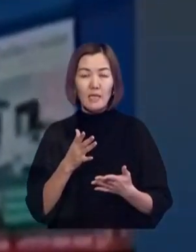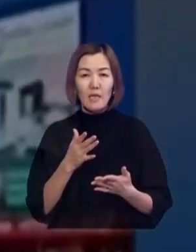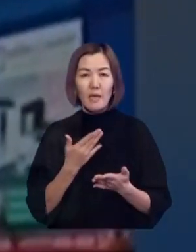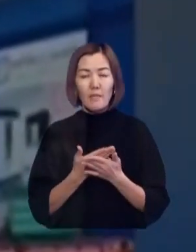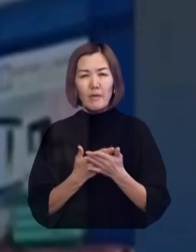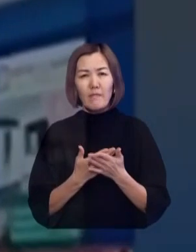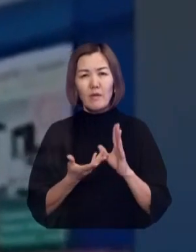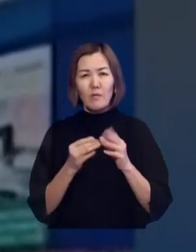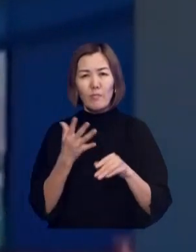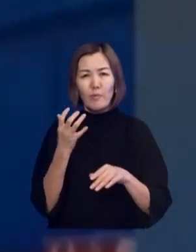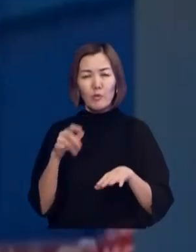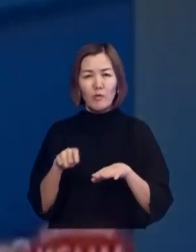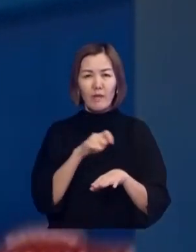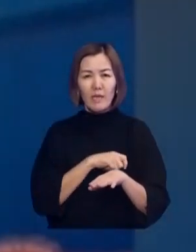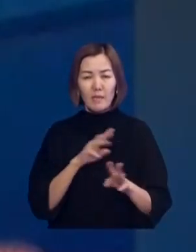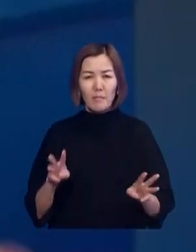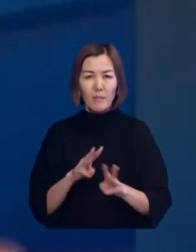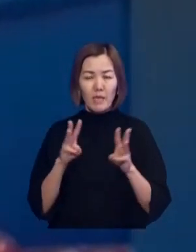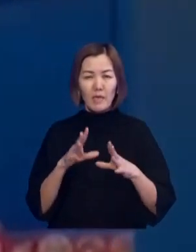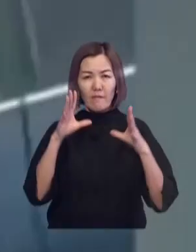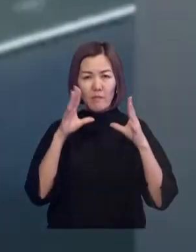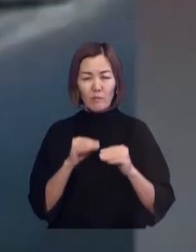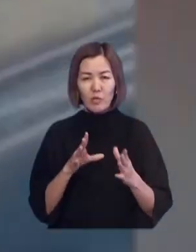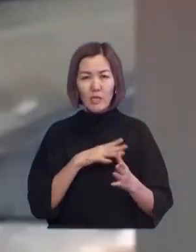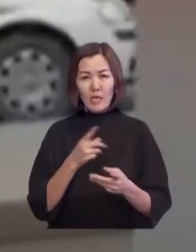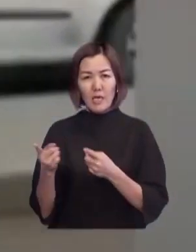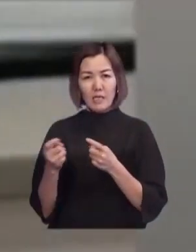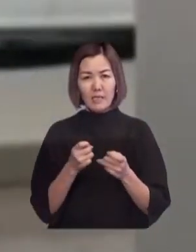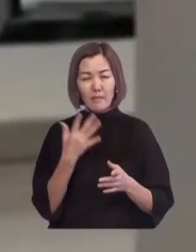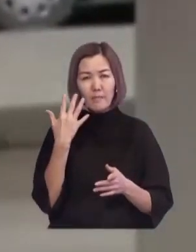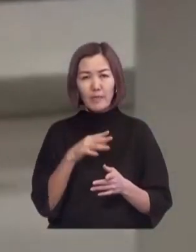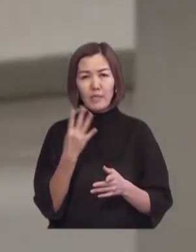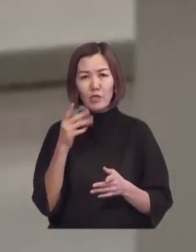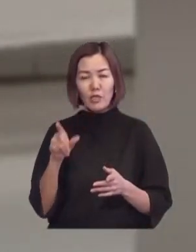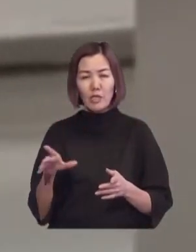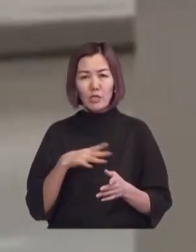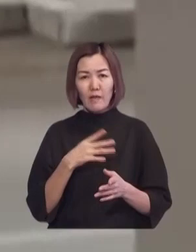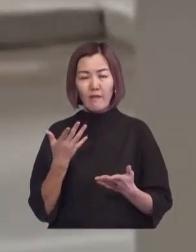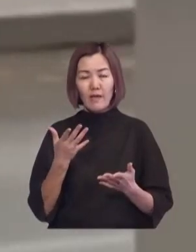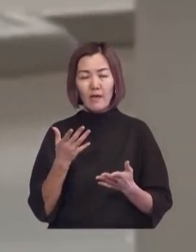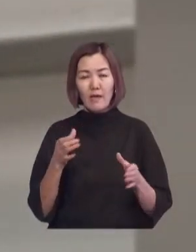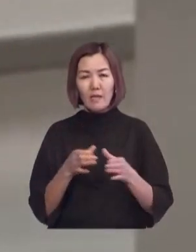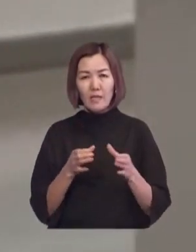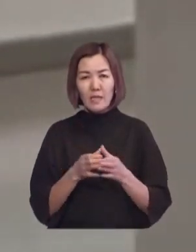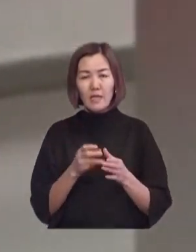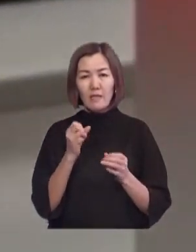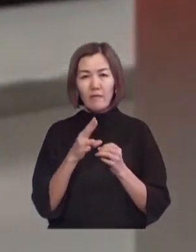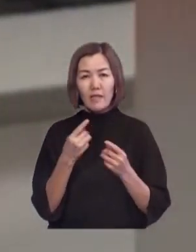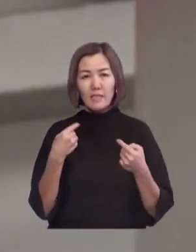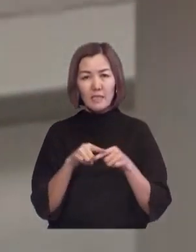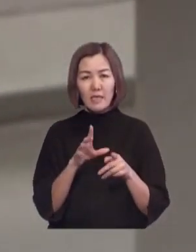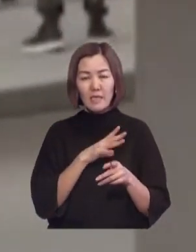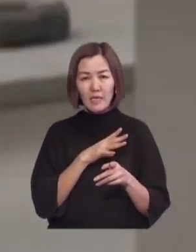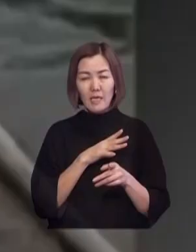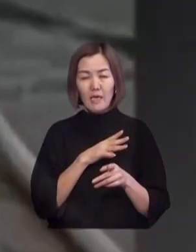площадь возгорания 500 квадратных метров. В тушении пламени были задействованы 54 человека личного состава и 12 единиц